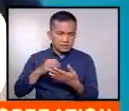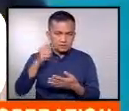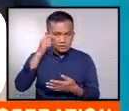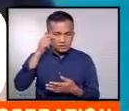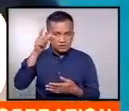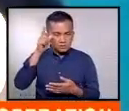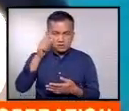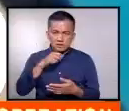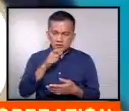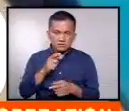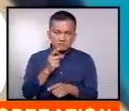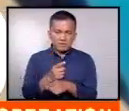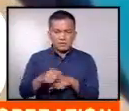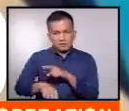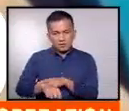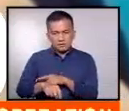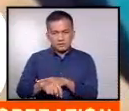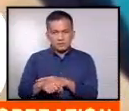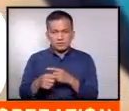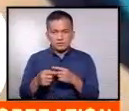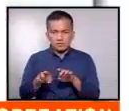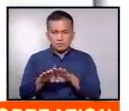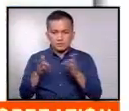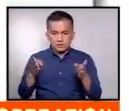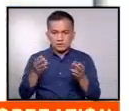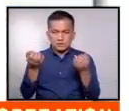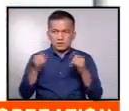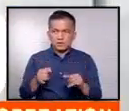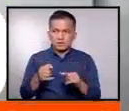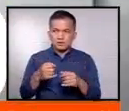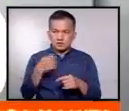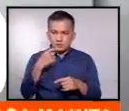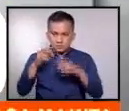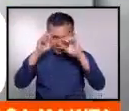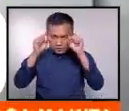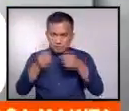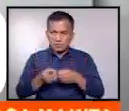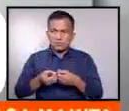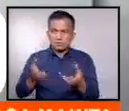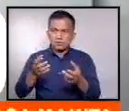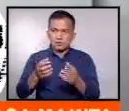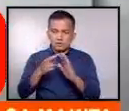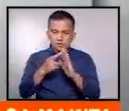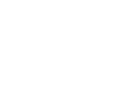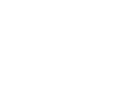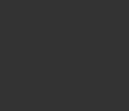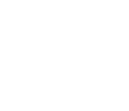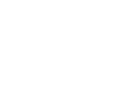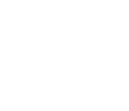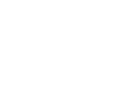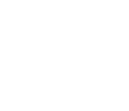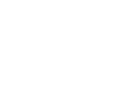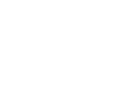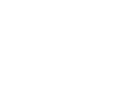para ungkatin ang isyu. Nauna nang sinabi ng Pangulo na ipatutupad niya ang arbitral ruling sa tamang panahon.